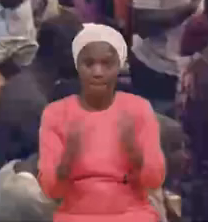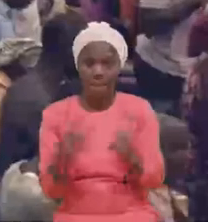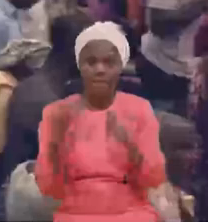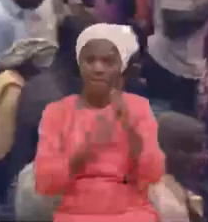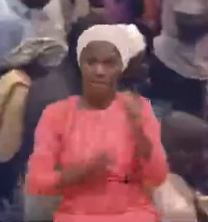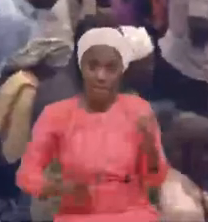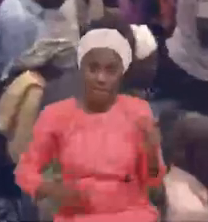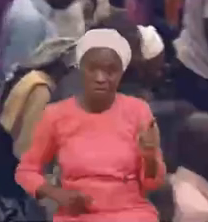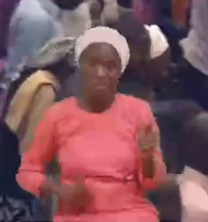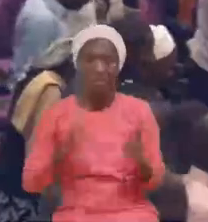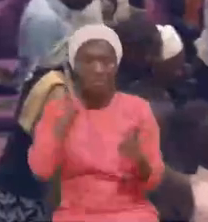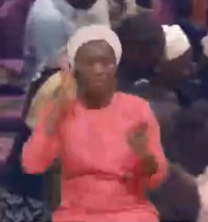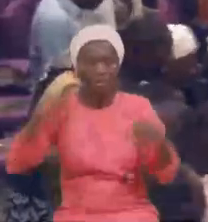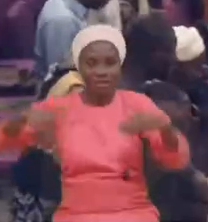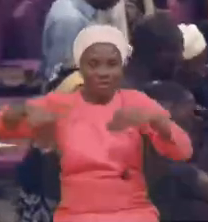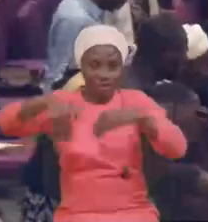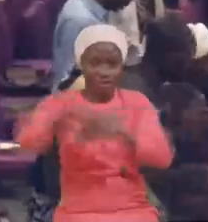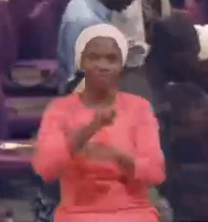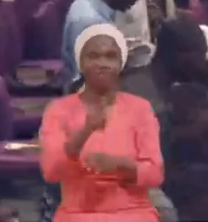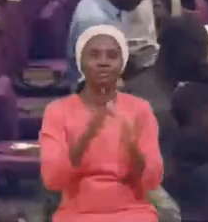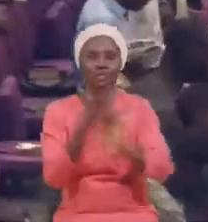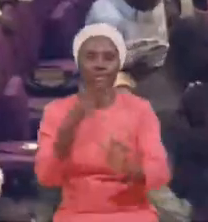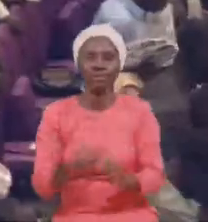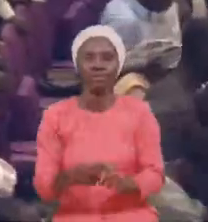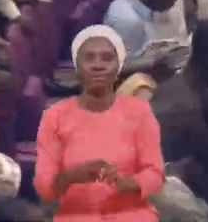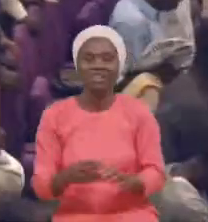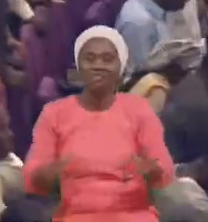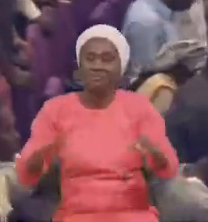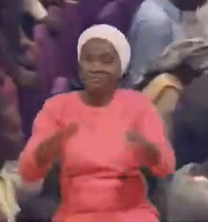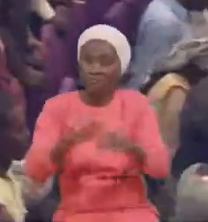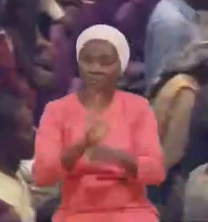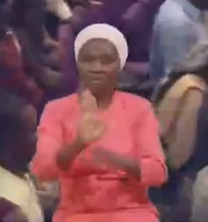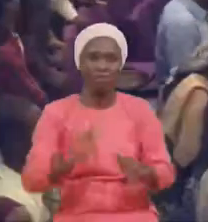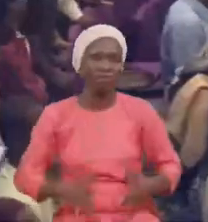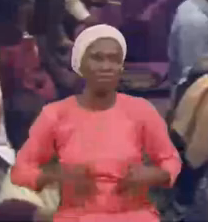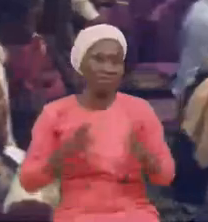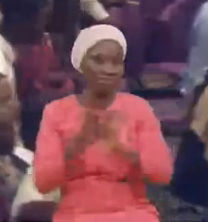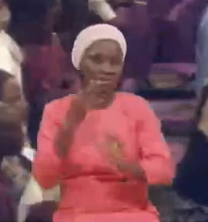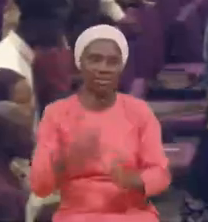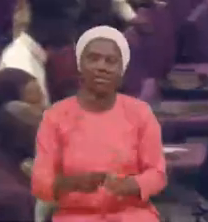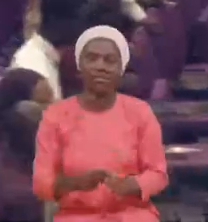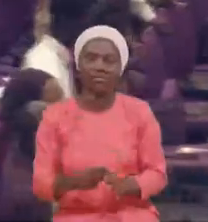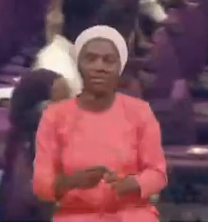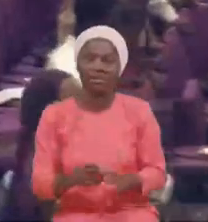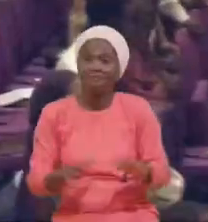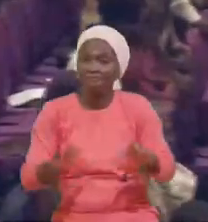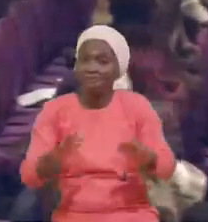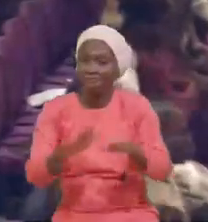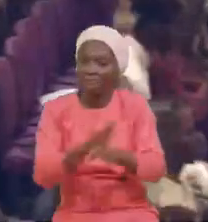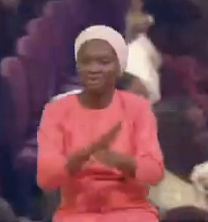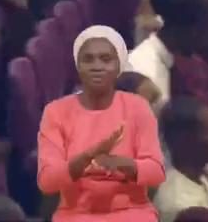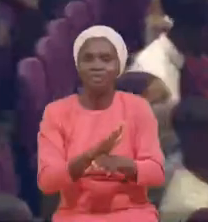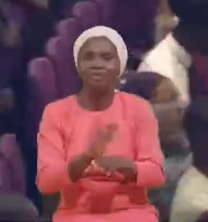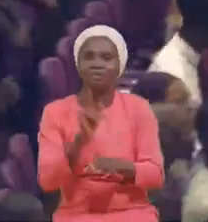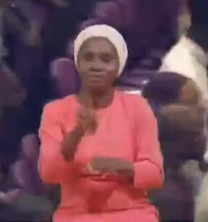La puissance du Seigneur va vous ombrager, va vous couvrir, va vous